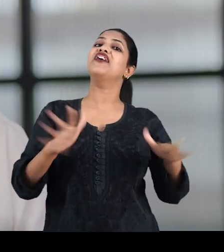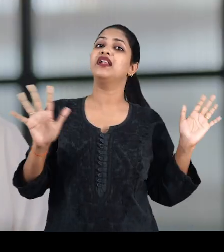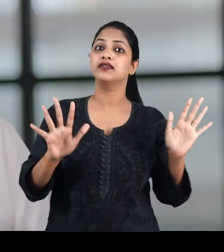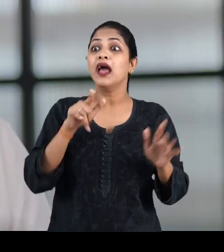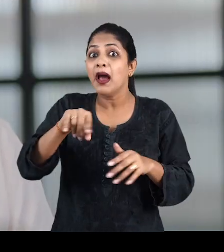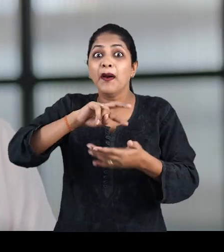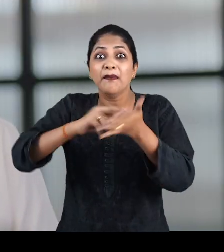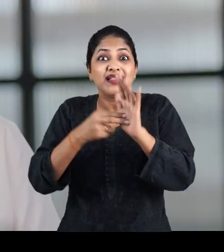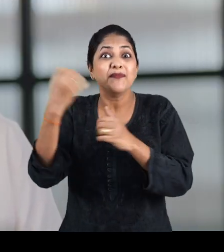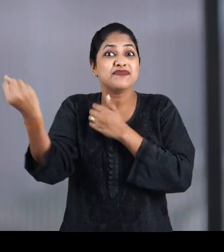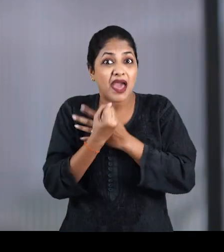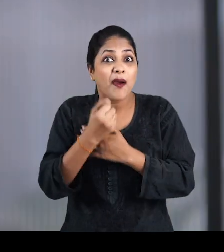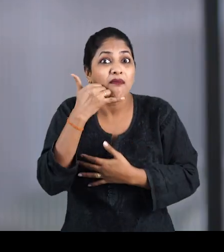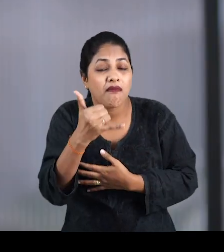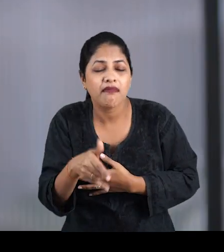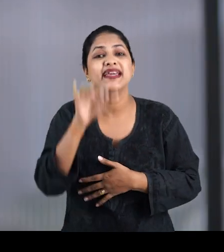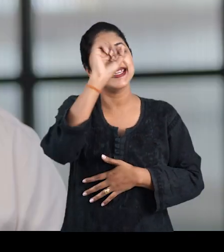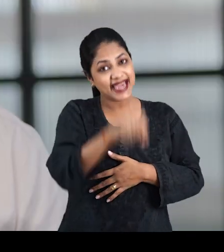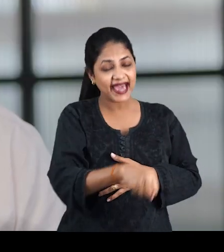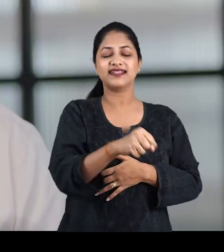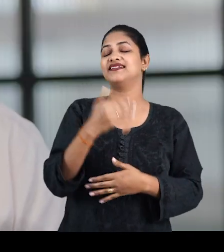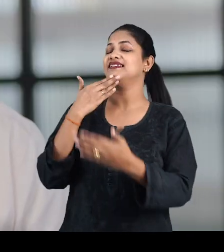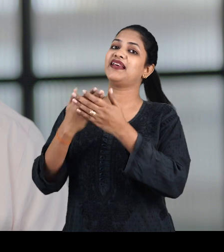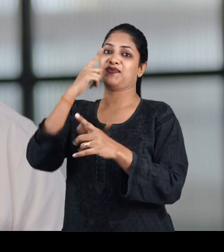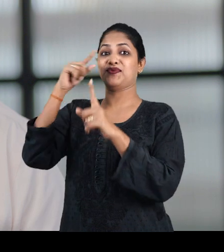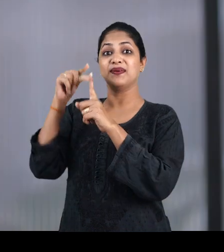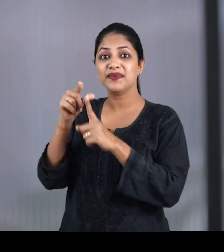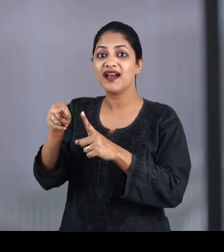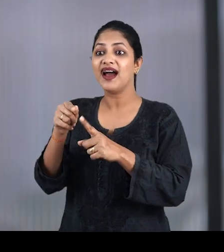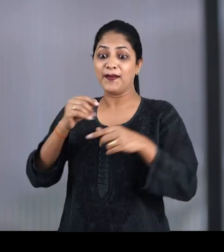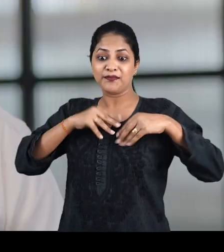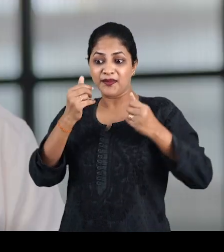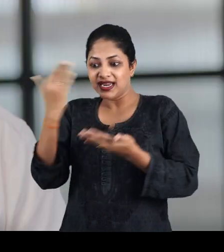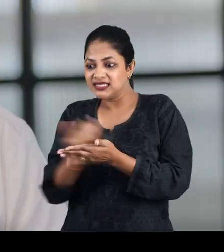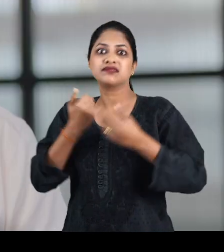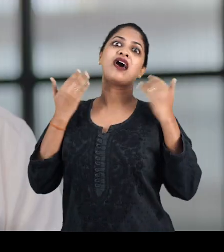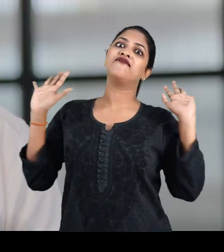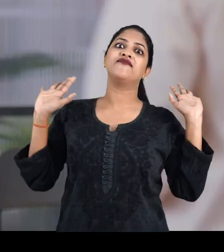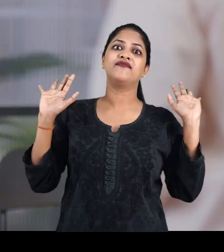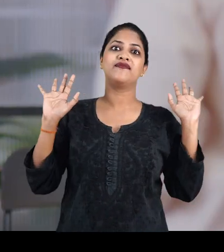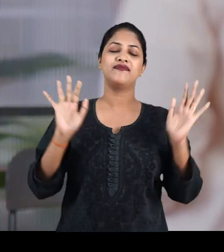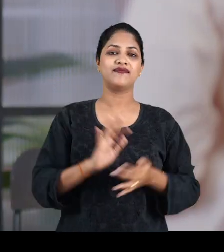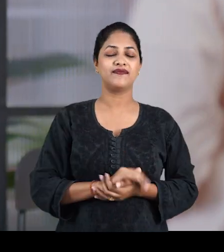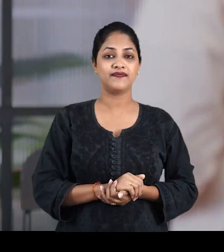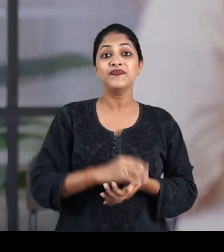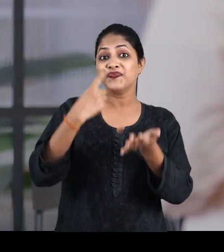છે. એટલે આ એક સ્કેમ કોલ હતો. 100%. થેન્ક યુ પ્રિયા, તે મારા પૈસા ડૂબવાથી બચાવી લીધા.